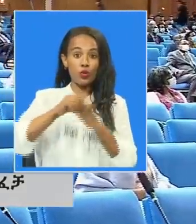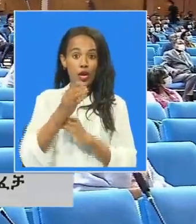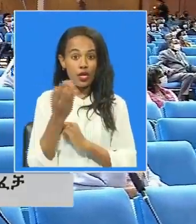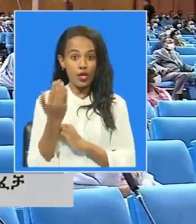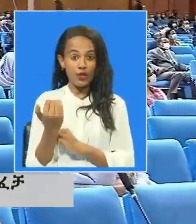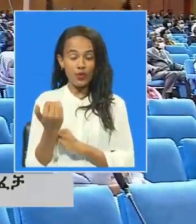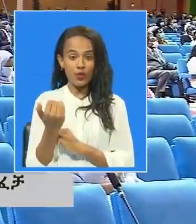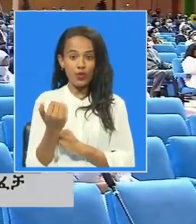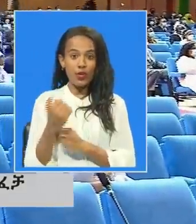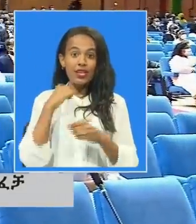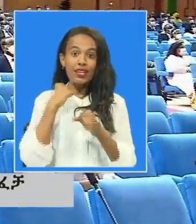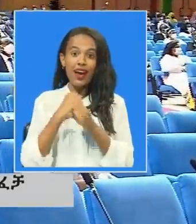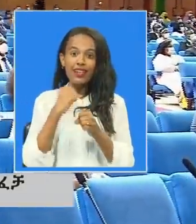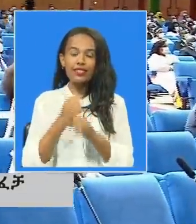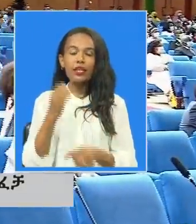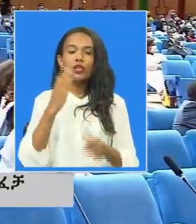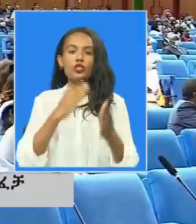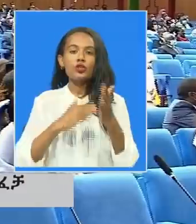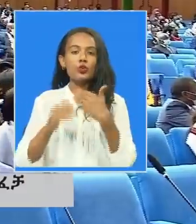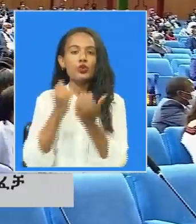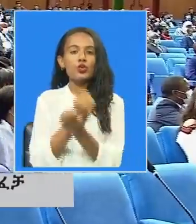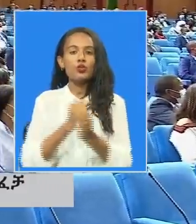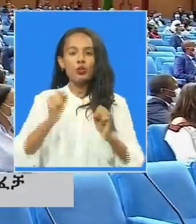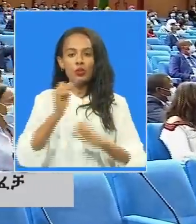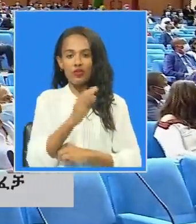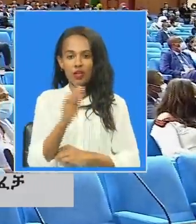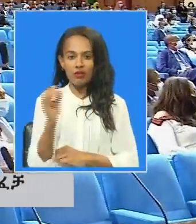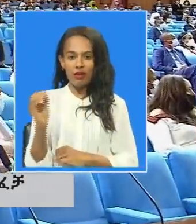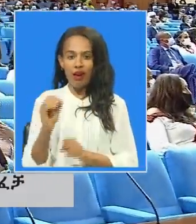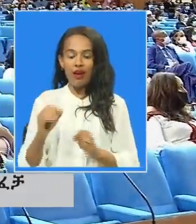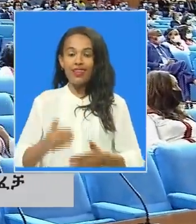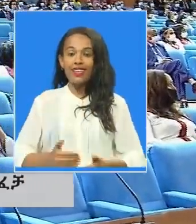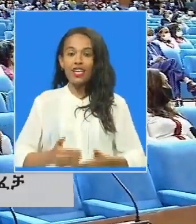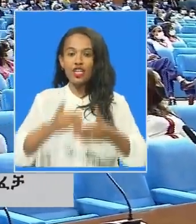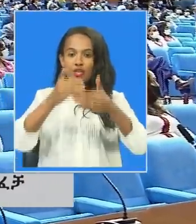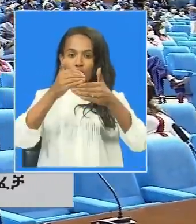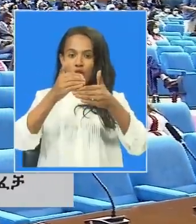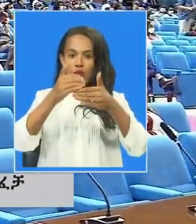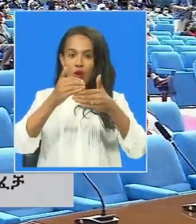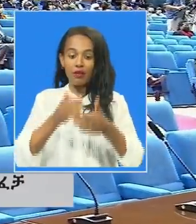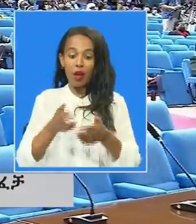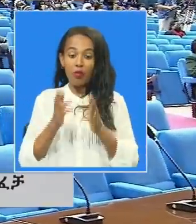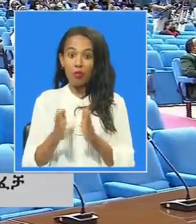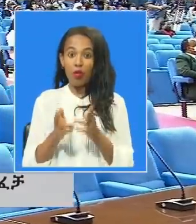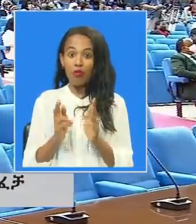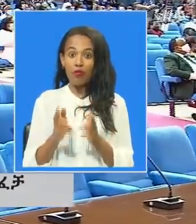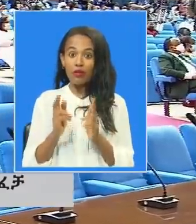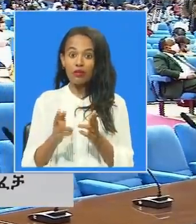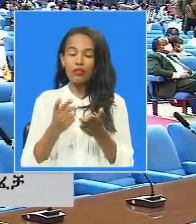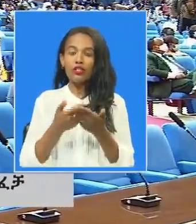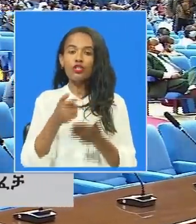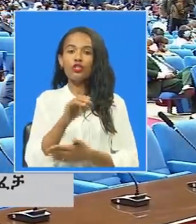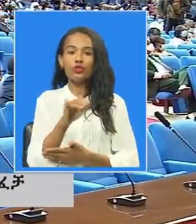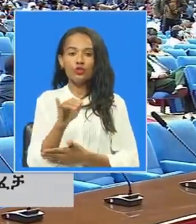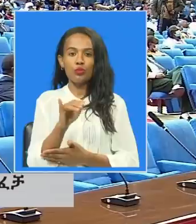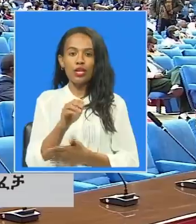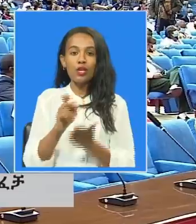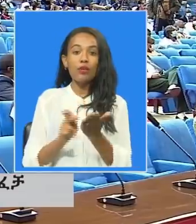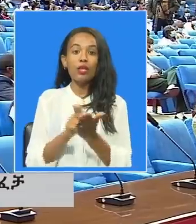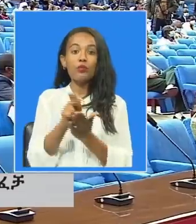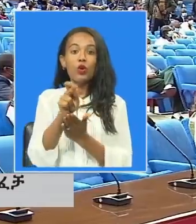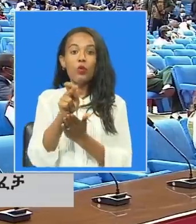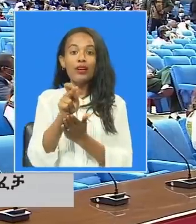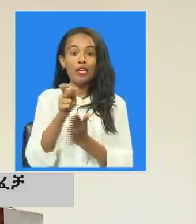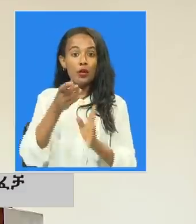የነበሩ የአሰራር ችግሮችን በመፍታትና የግድቡን ግንባታ በማፋጠን እንዲሁም